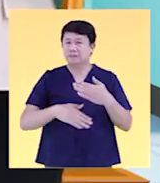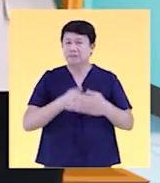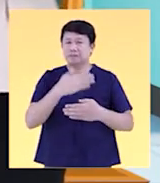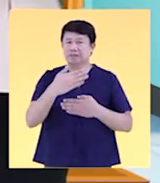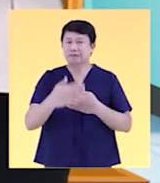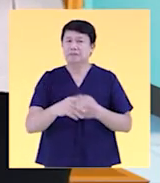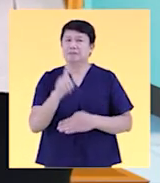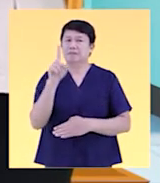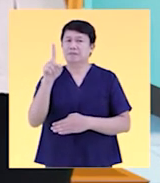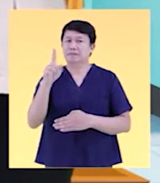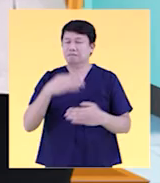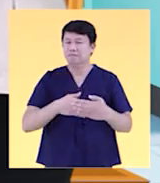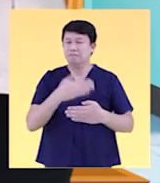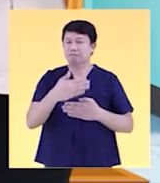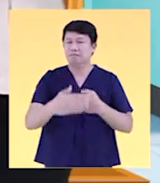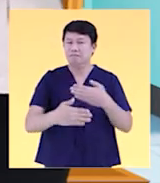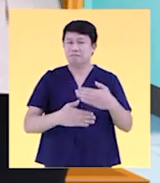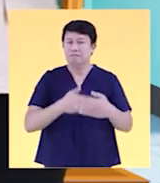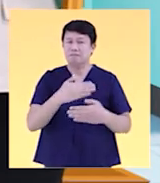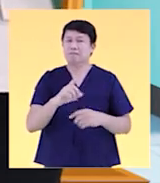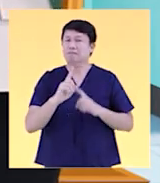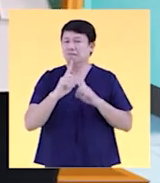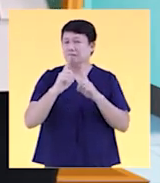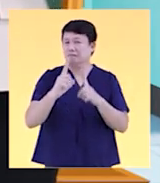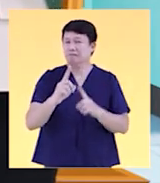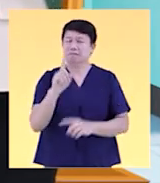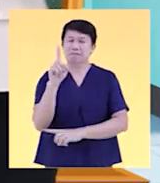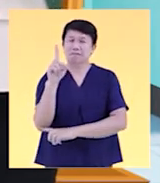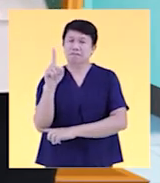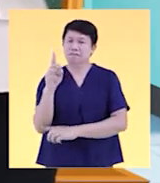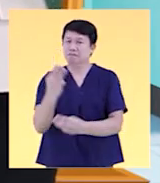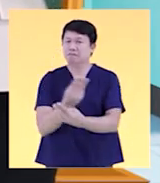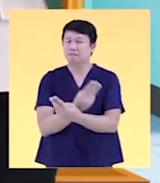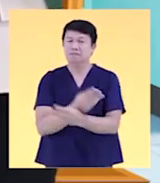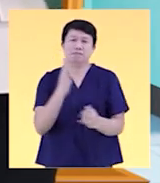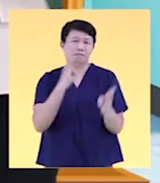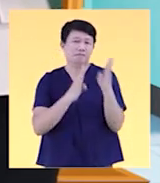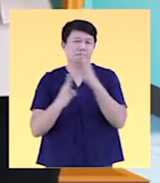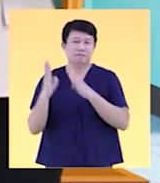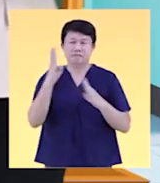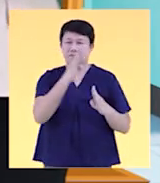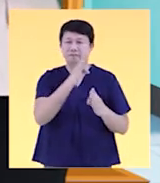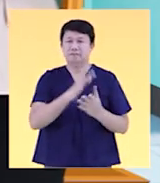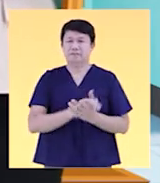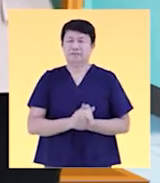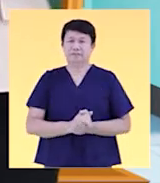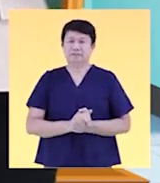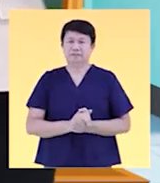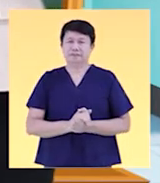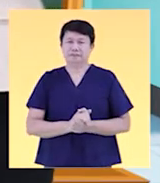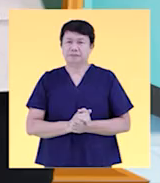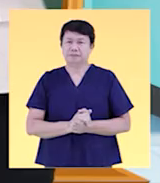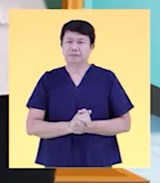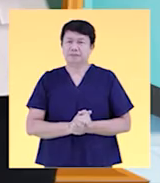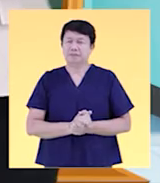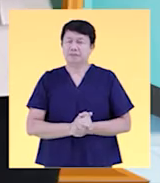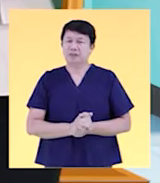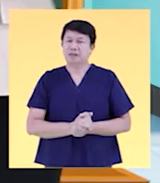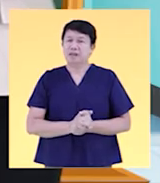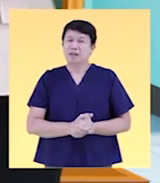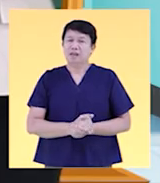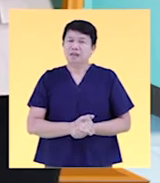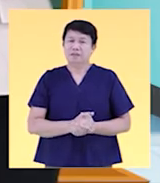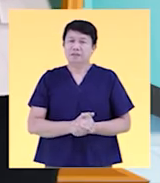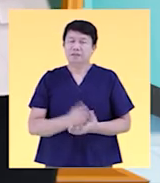four-step procedure ay isang sistematikong paraan ng pagsagot sa isang mathematical problem. Ito